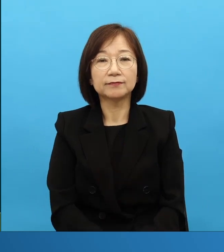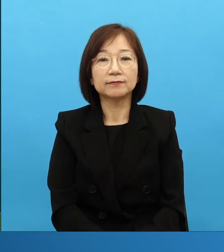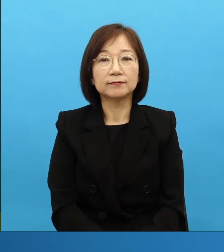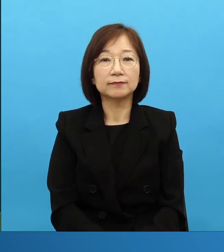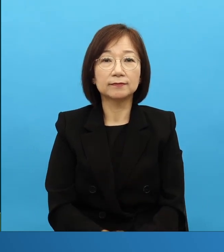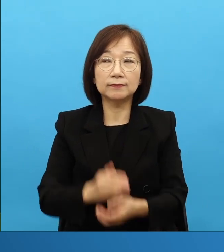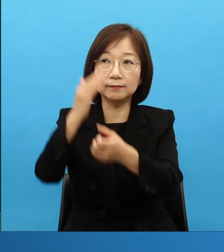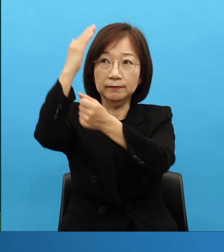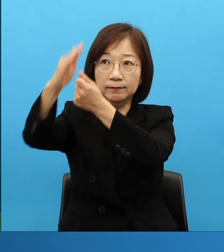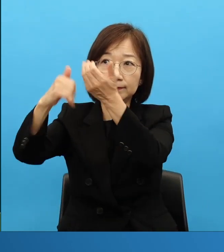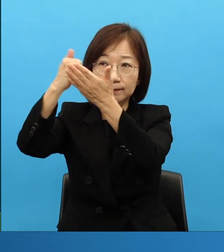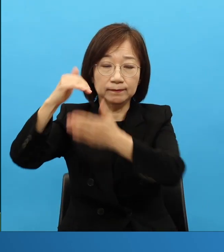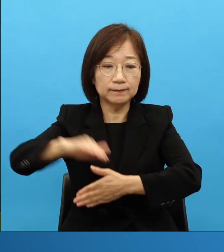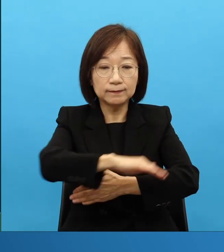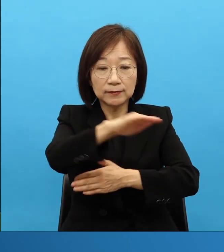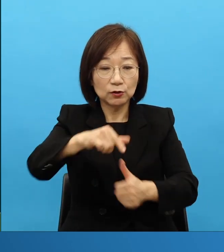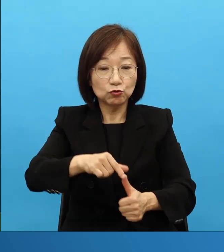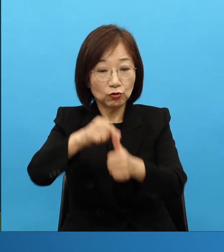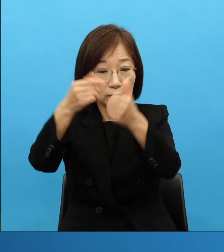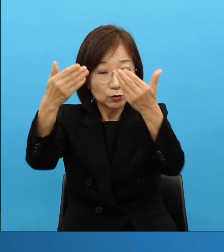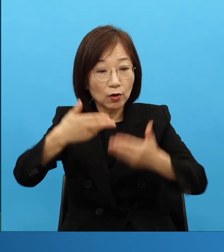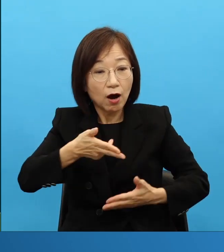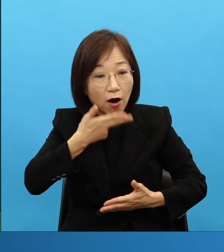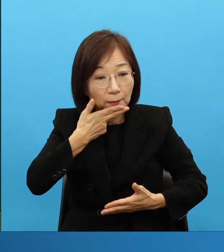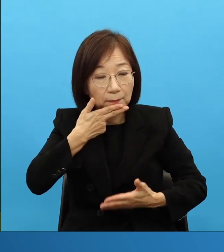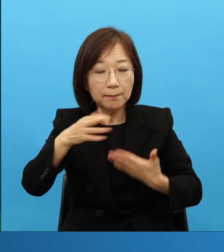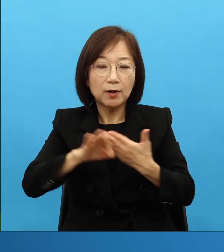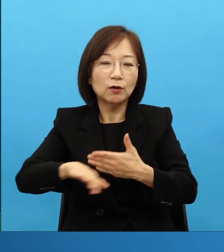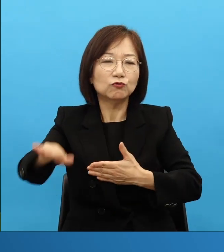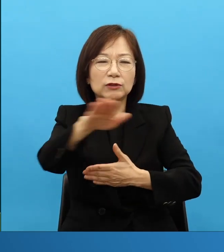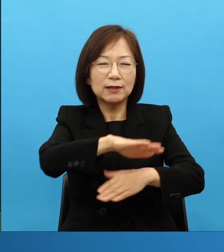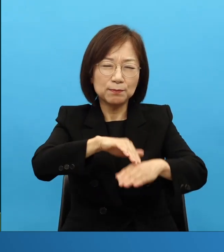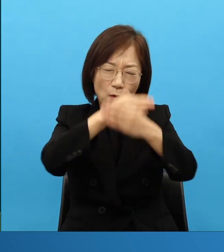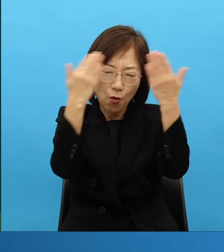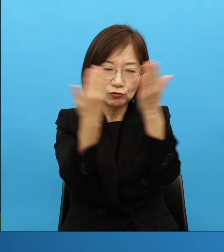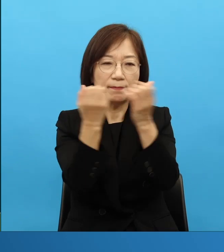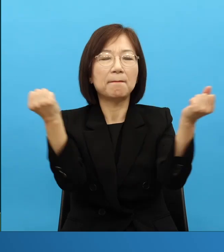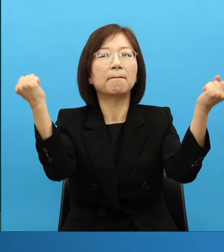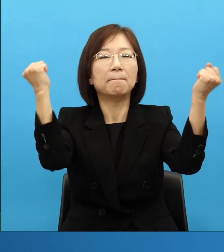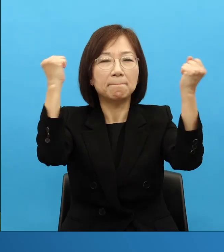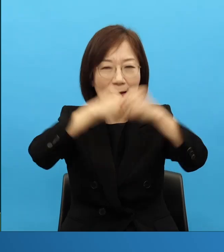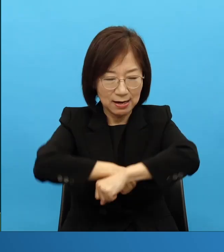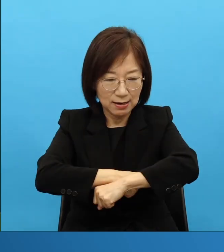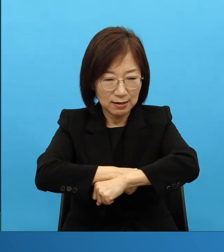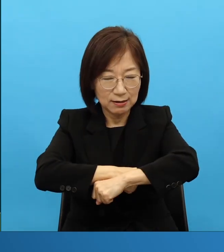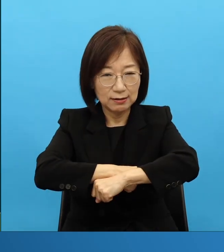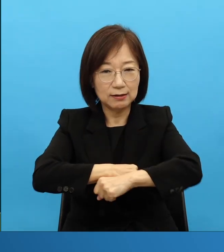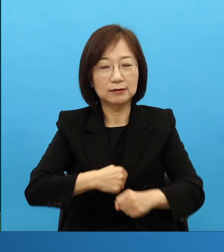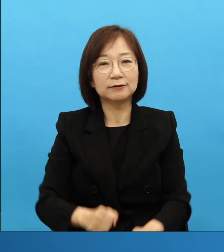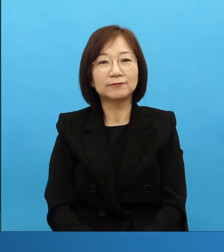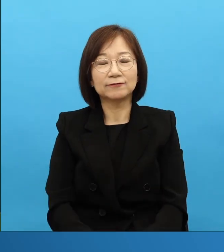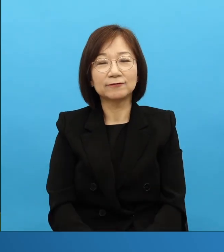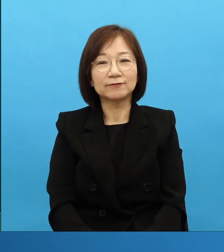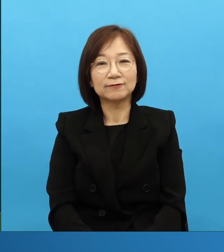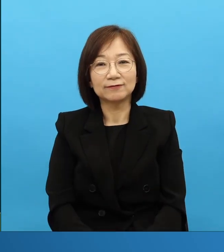우리를 구원하지 아니하시면 우리는 다 망하는 사람이야. If God doesn't save us, we will all fail. 맞잖아요.